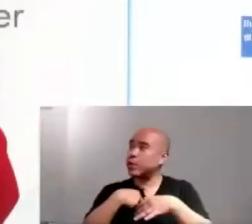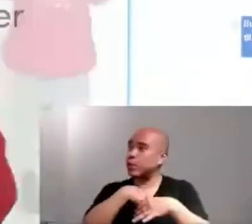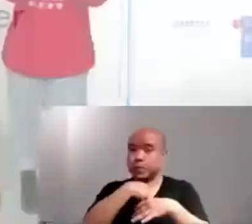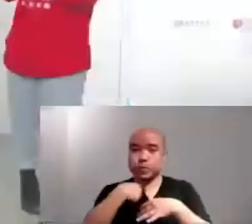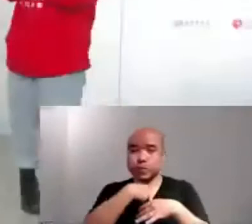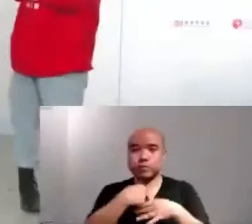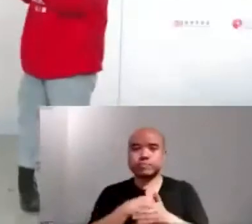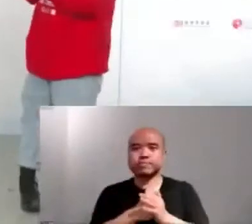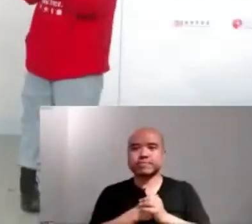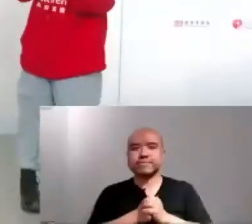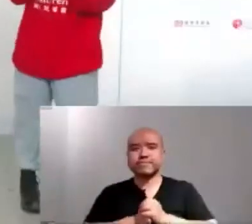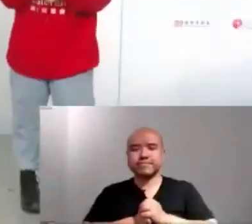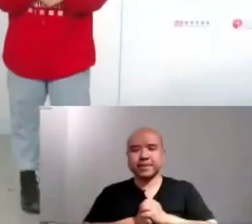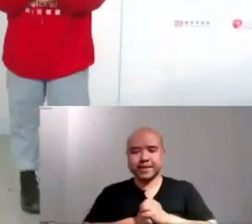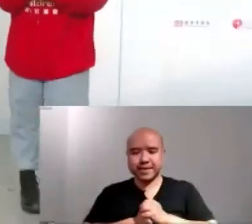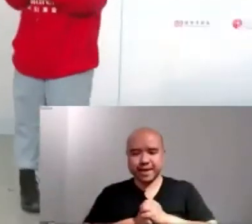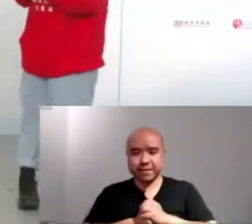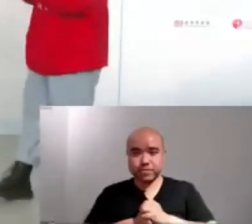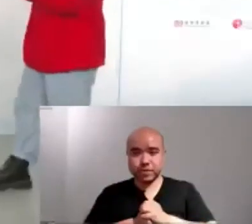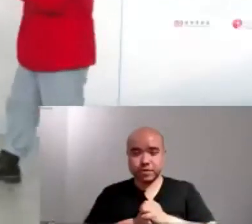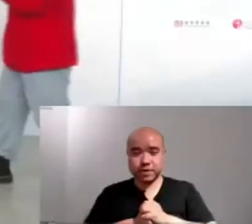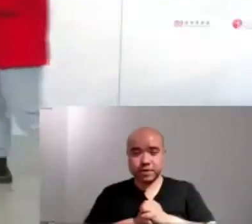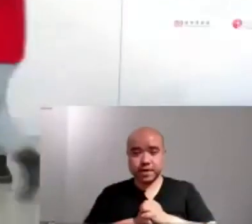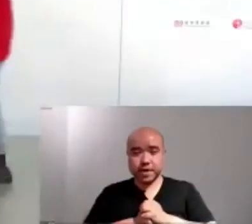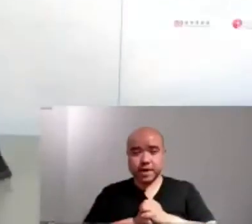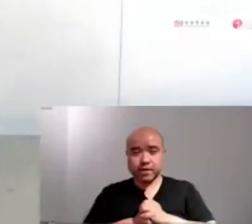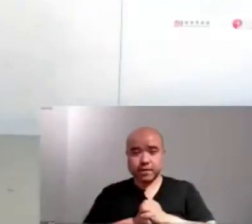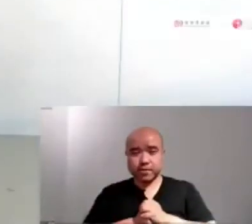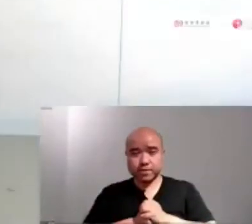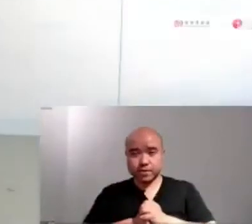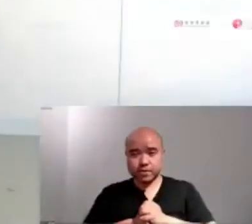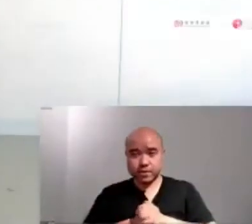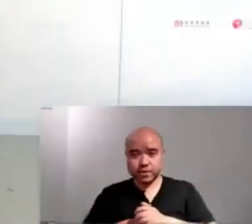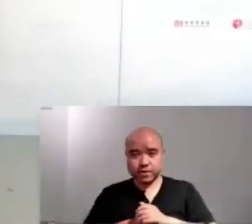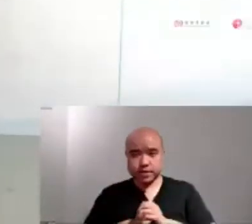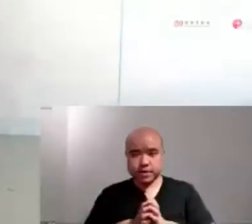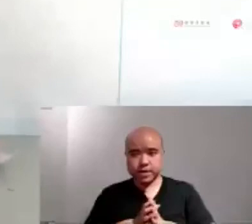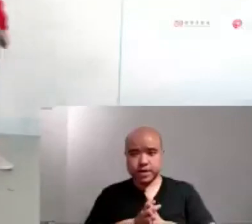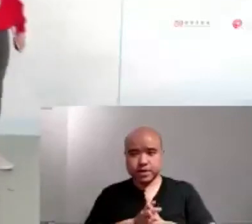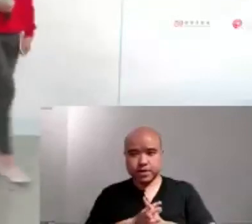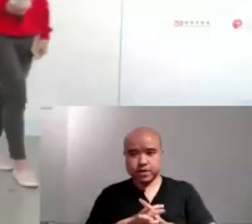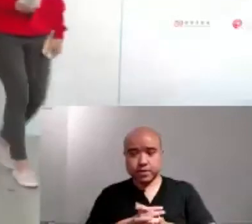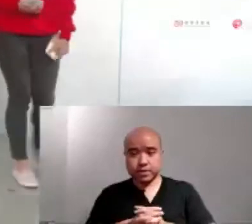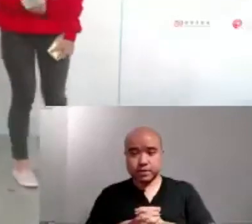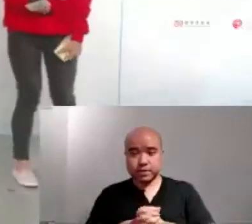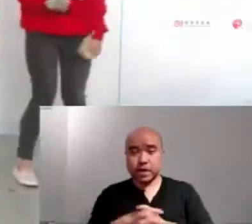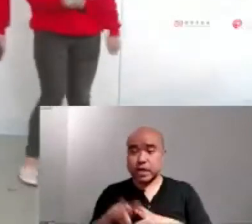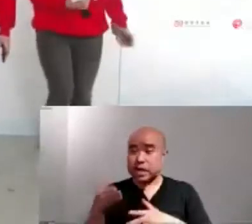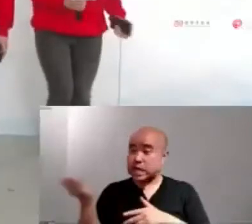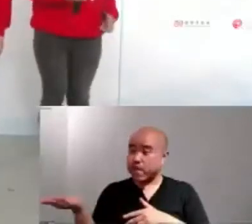唔该晒呢位同学仔。好，或者我过一过嚟呢边。好啦，跟住第三组。好啦，个台交俾你哋。